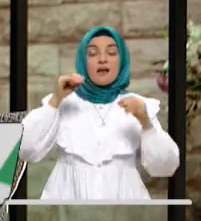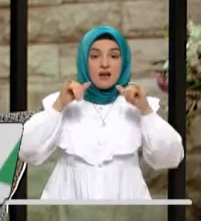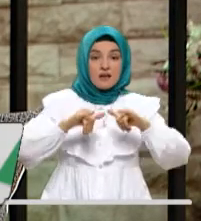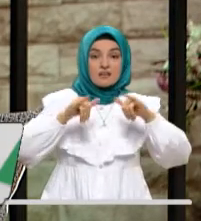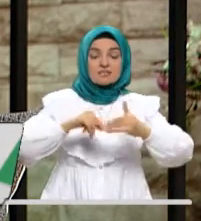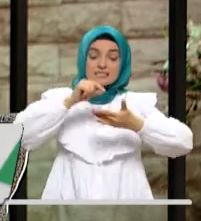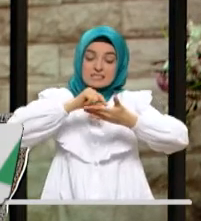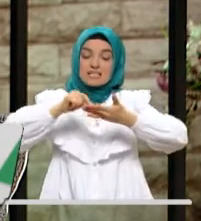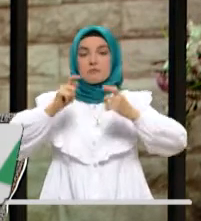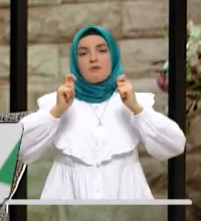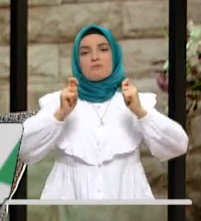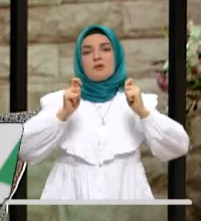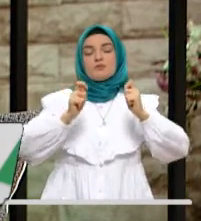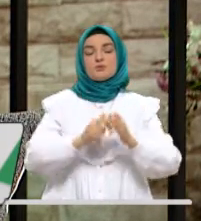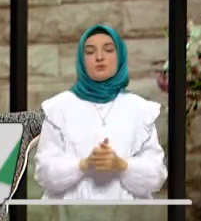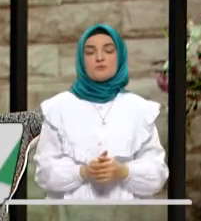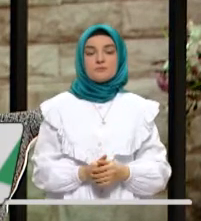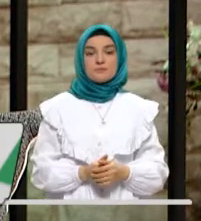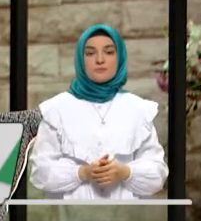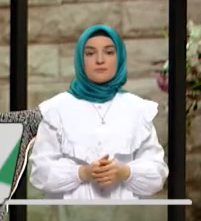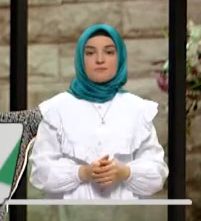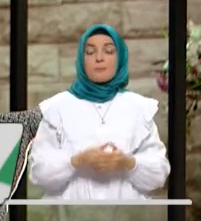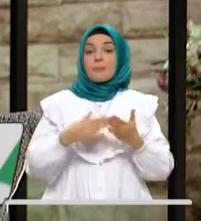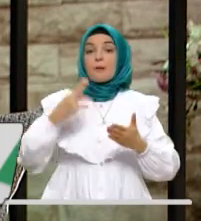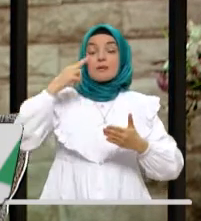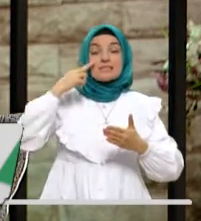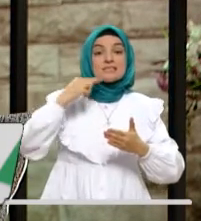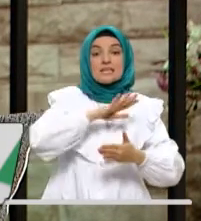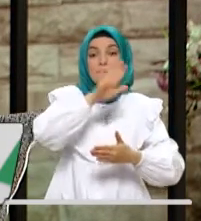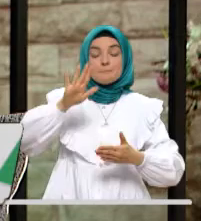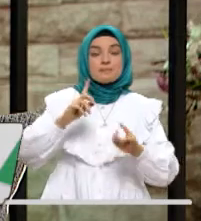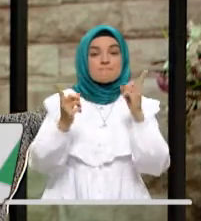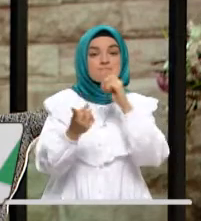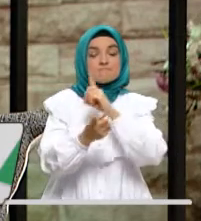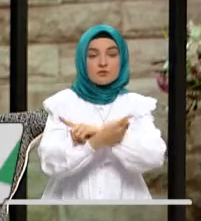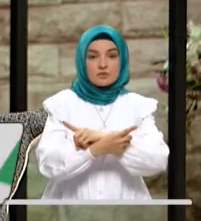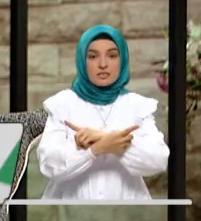yazmak durumundasınız. Ama temizlik ürünlerinde